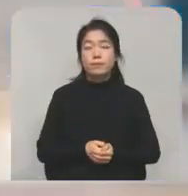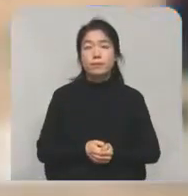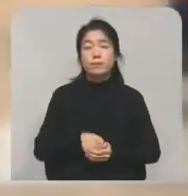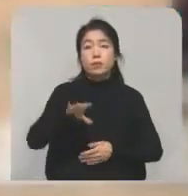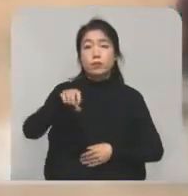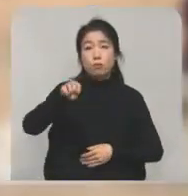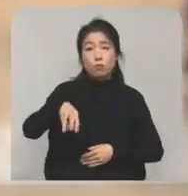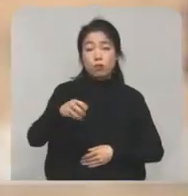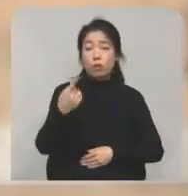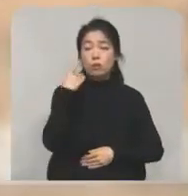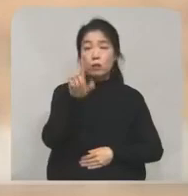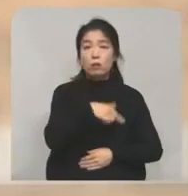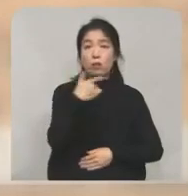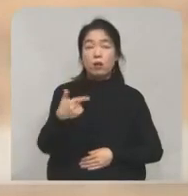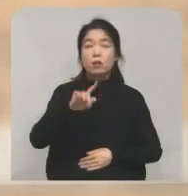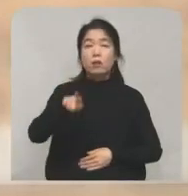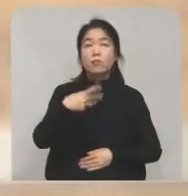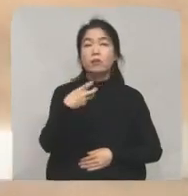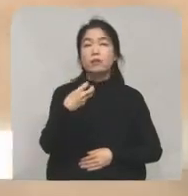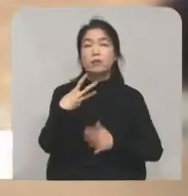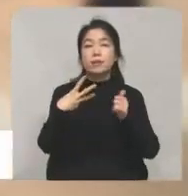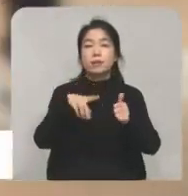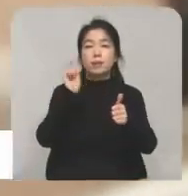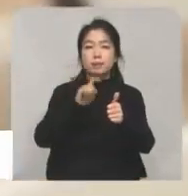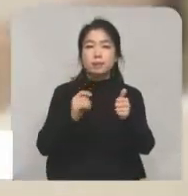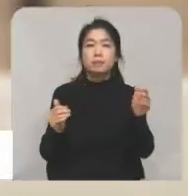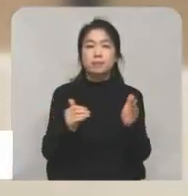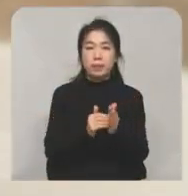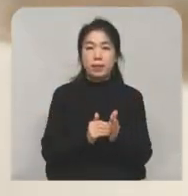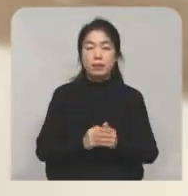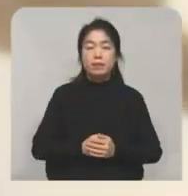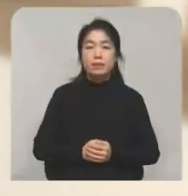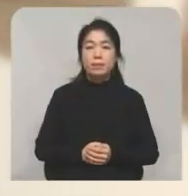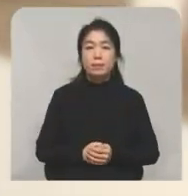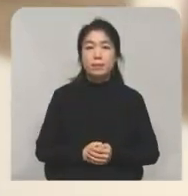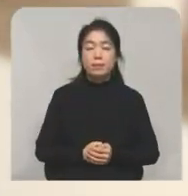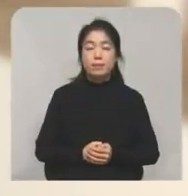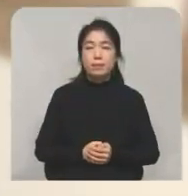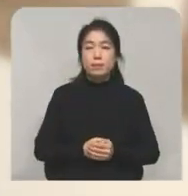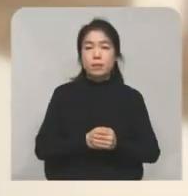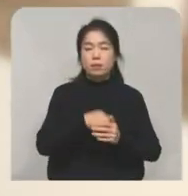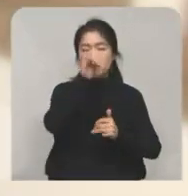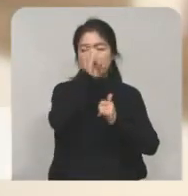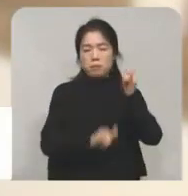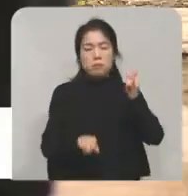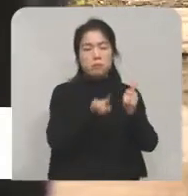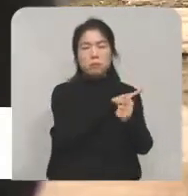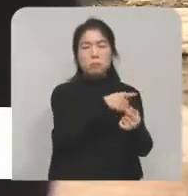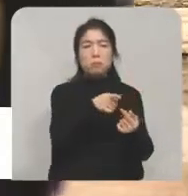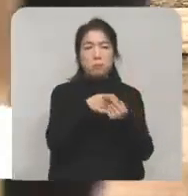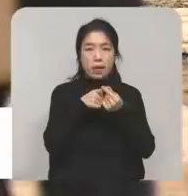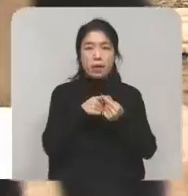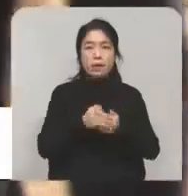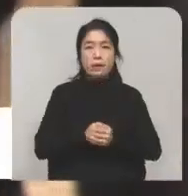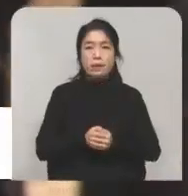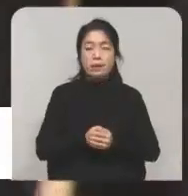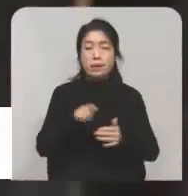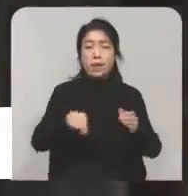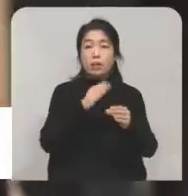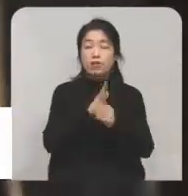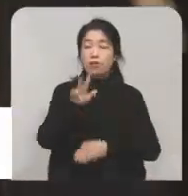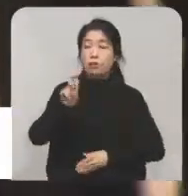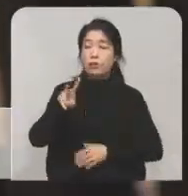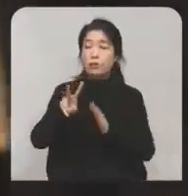관계에서는 어제 하루 백서를 해명이 확진 판정을 받았습니다 역대 가장 많은 기본 되요 이 가운데 20